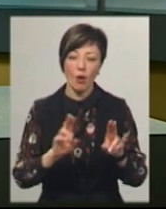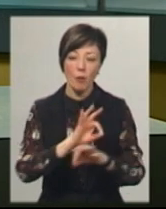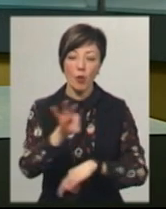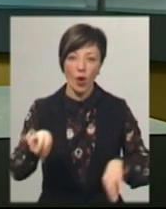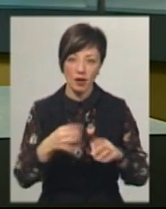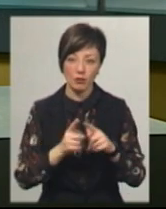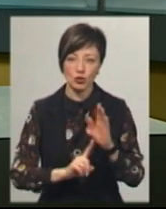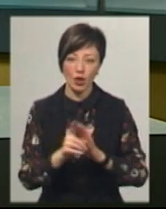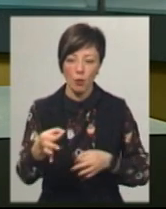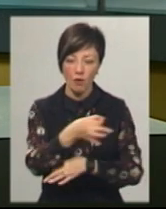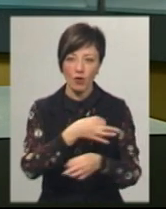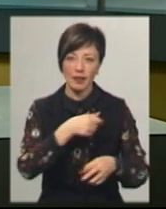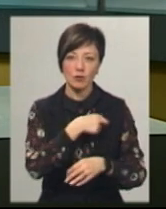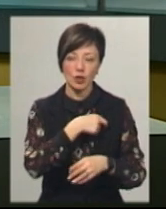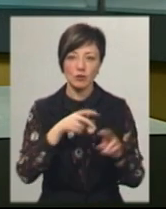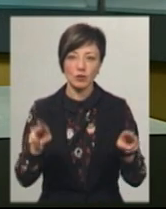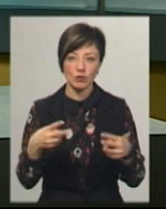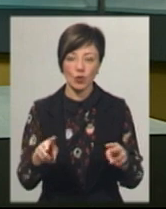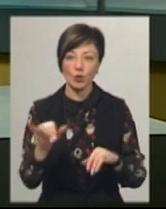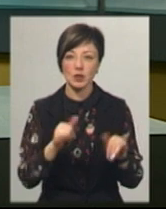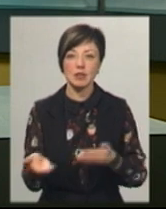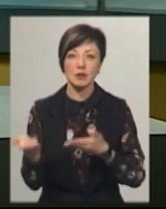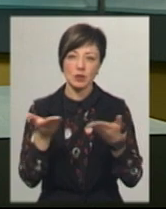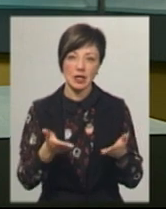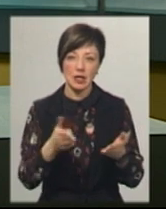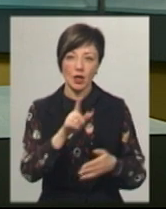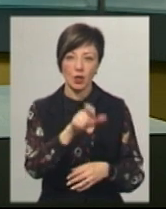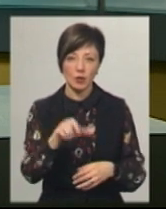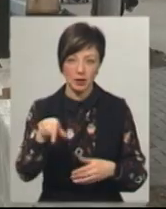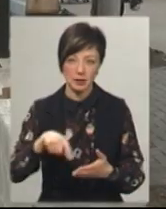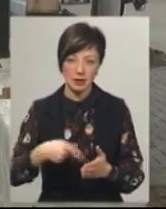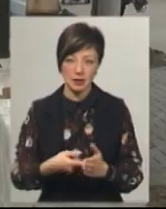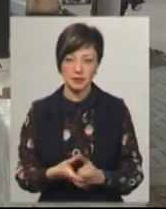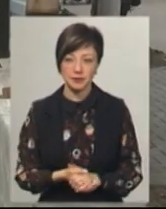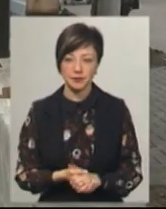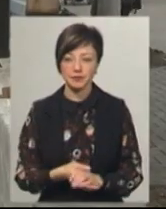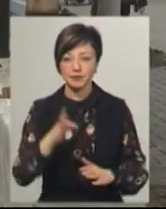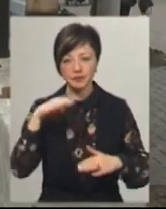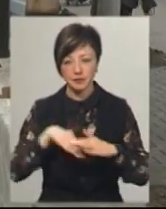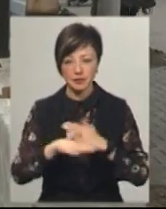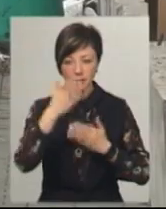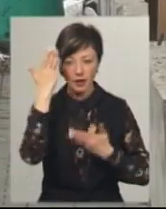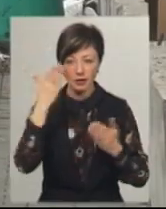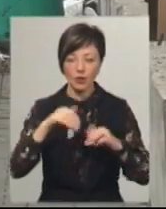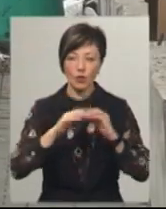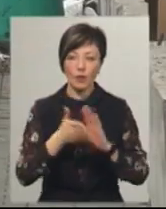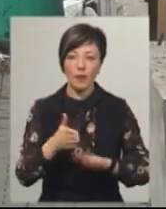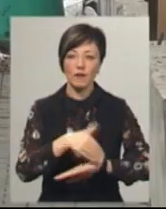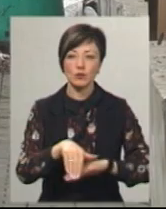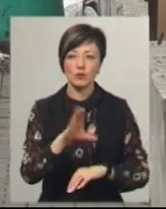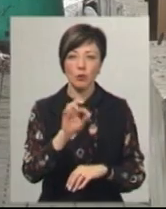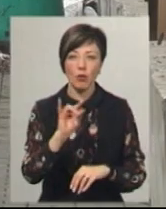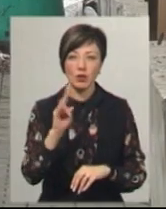і почали обговорювати на депутатському клубі, куди запросили і містян. Підземного розважального комплексу на вулиці